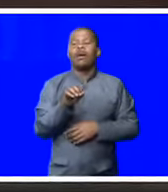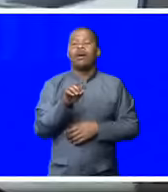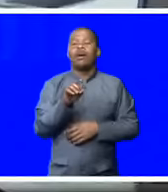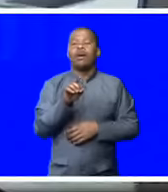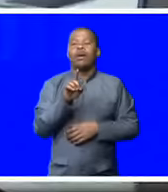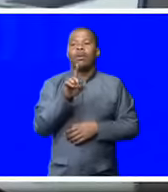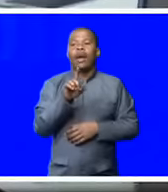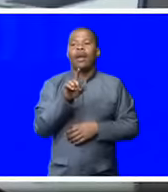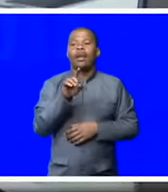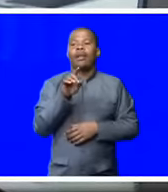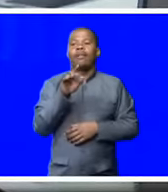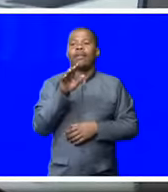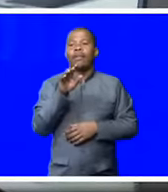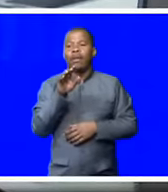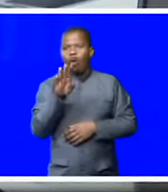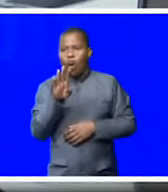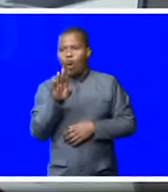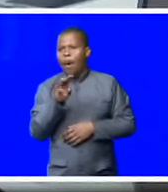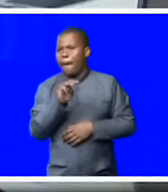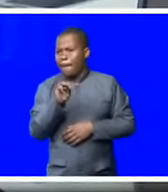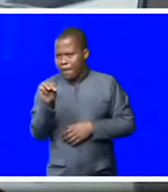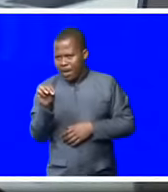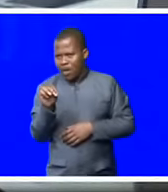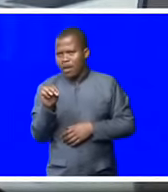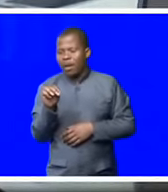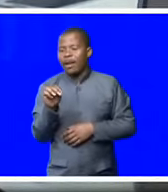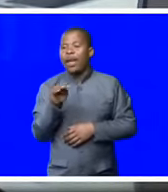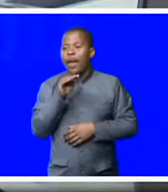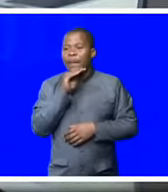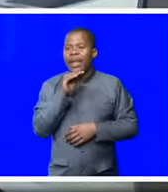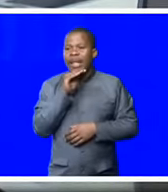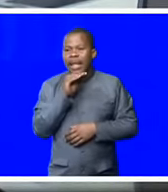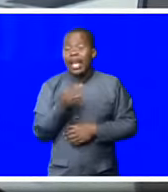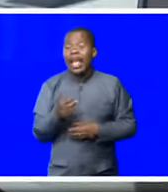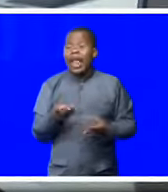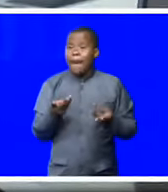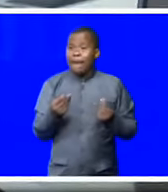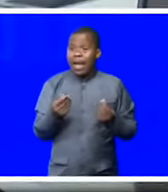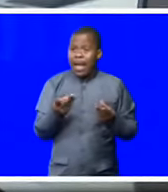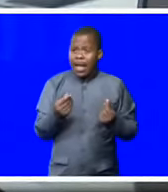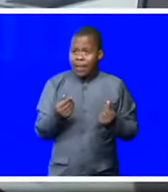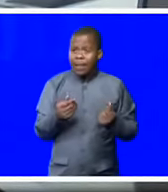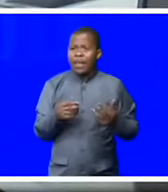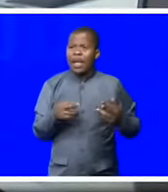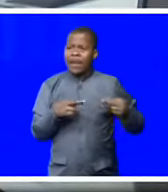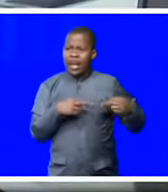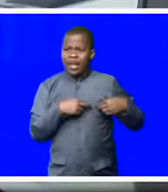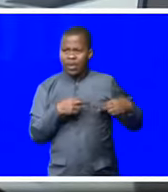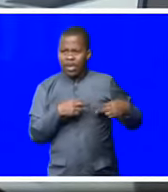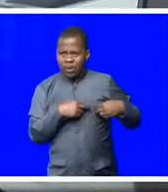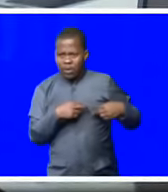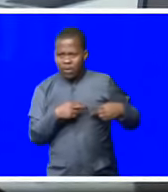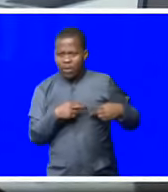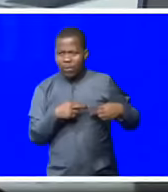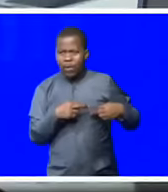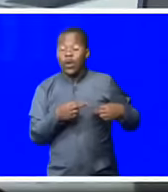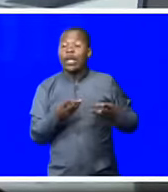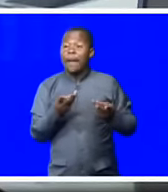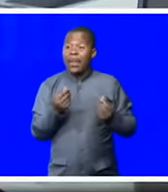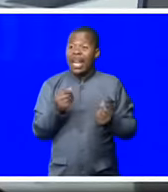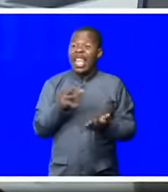154 million emalangeni ukuthi cha uma ngabe besingaba nemali